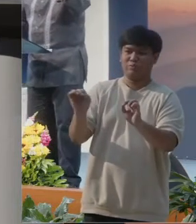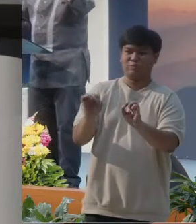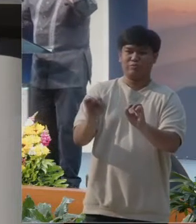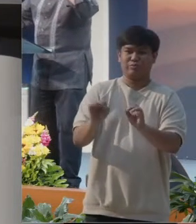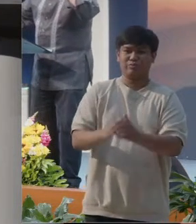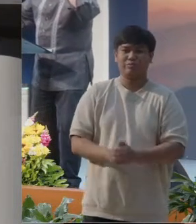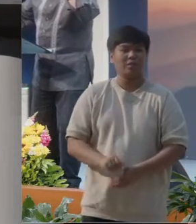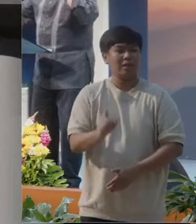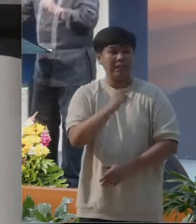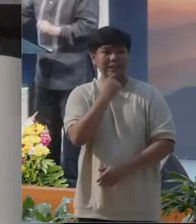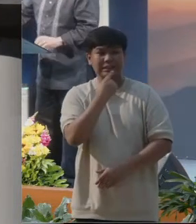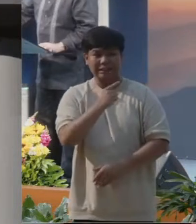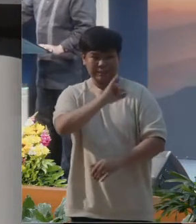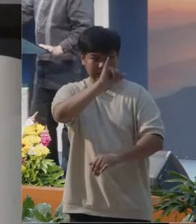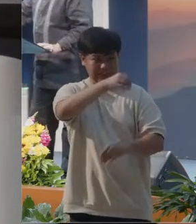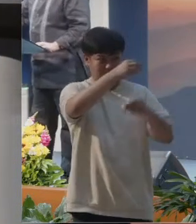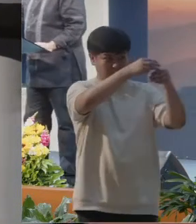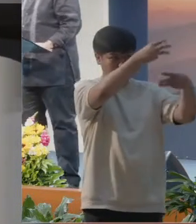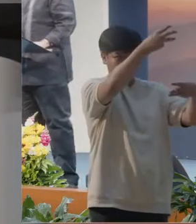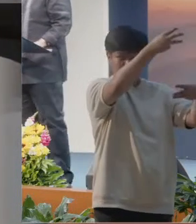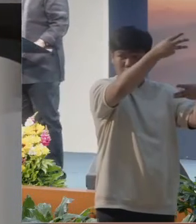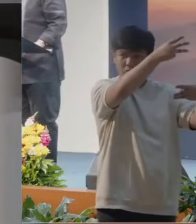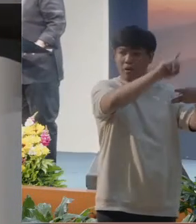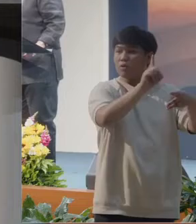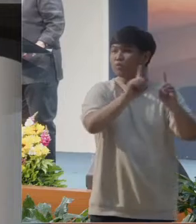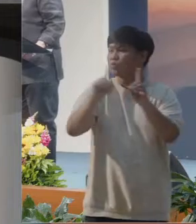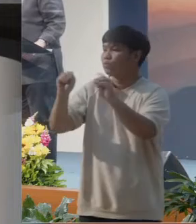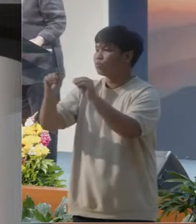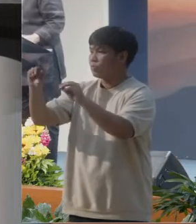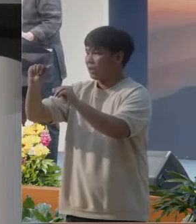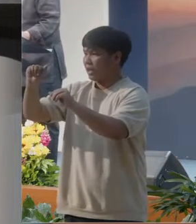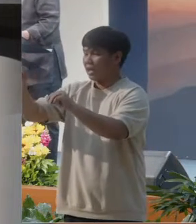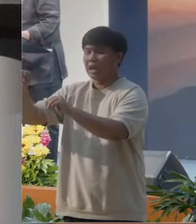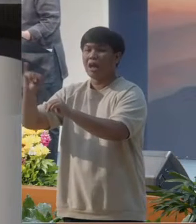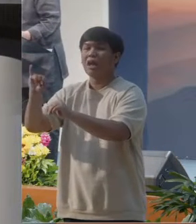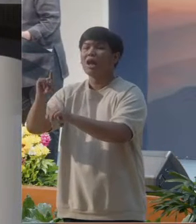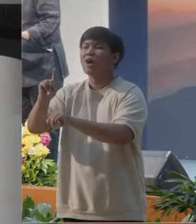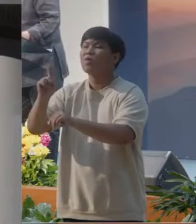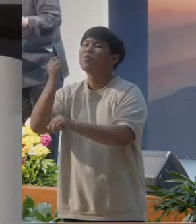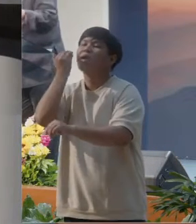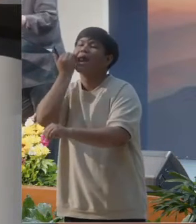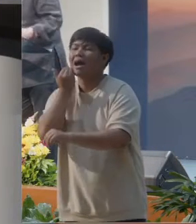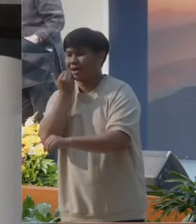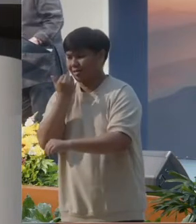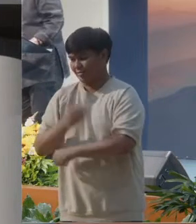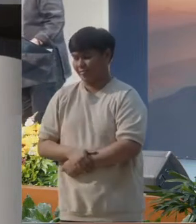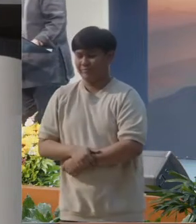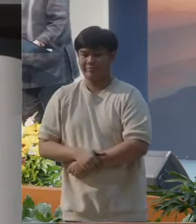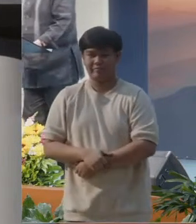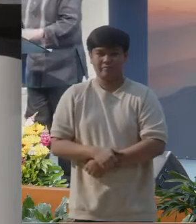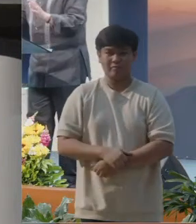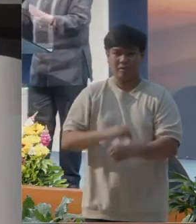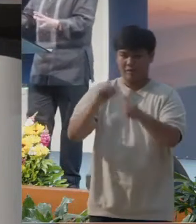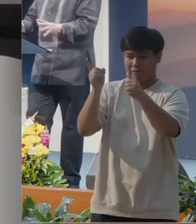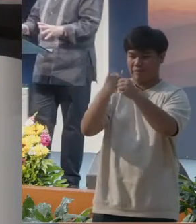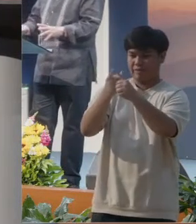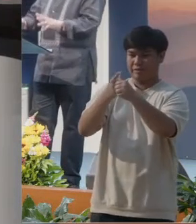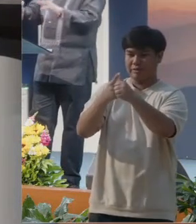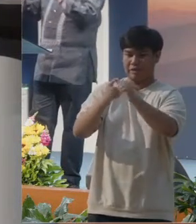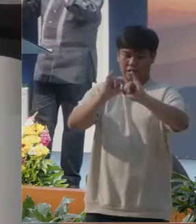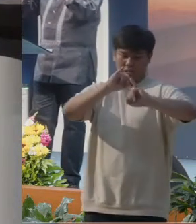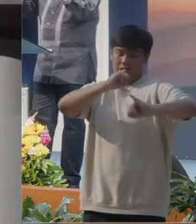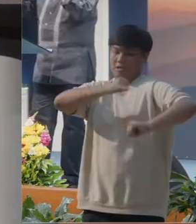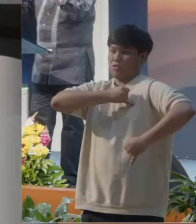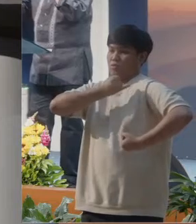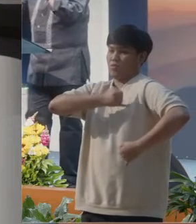nila sa Jericho na hindi nila ginawa sa Ai. Una, si Josue at